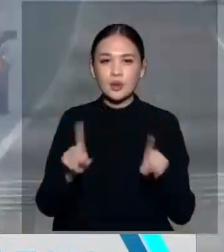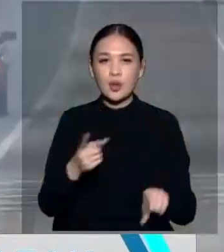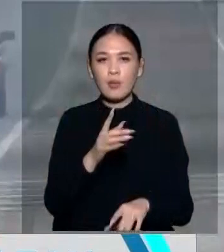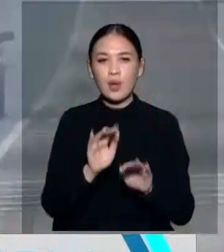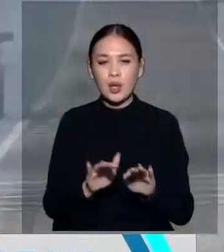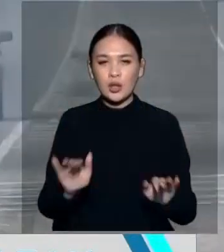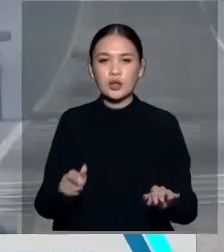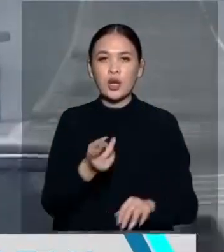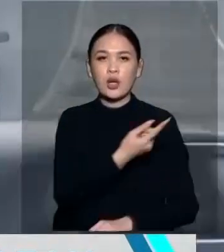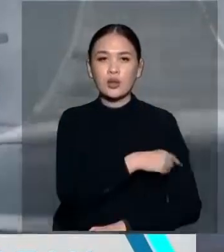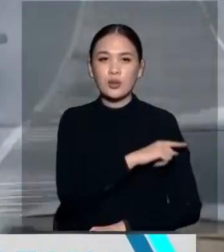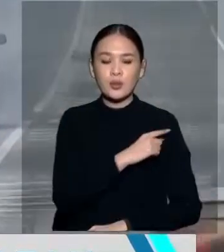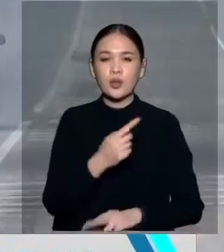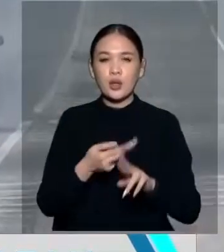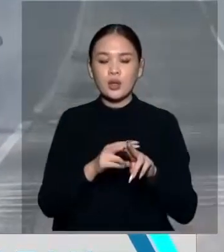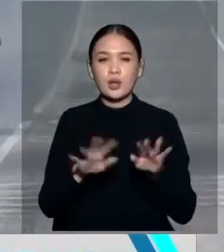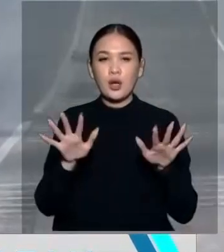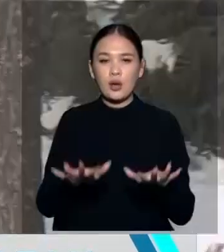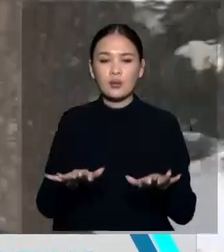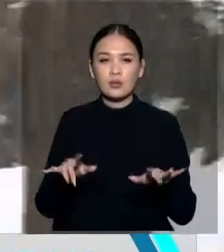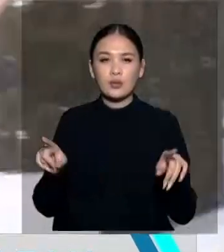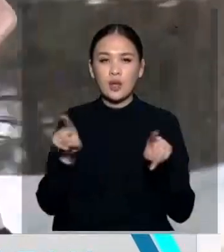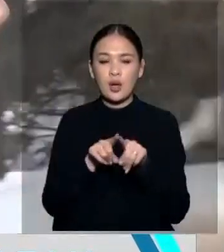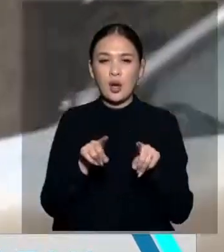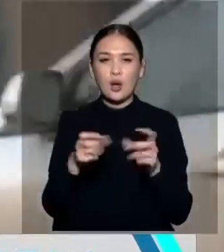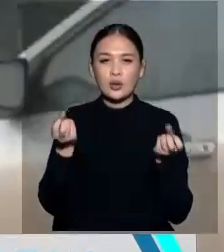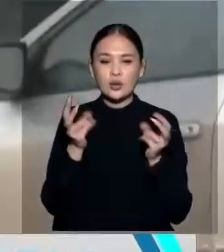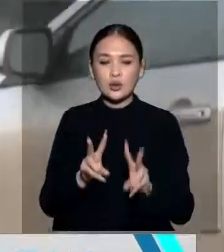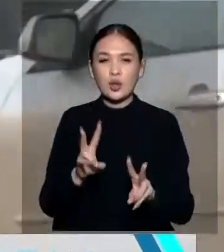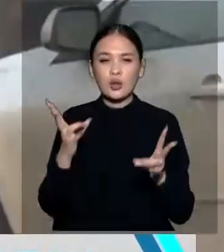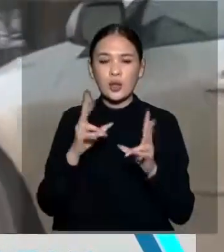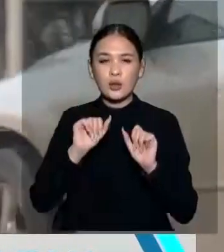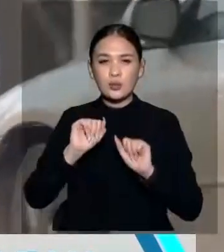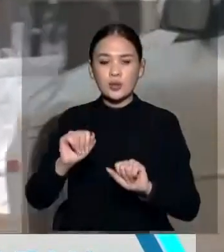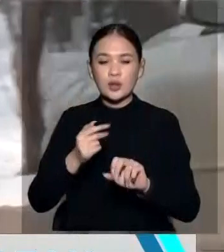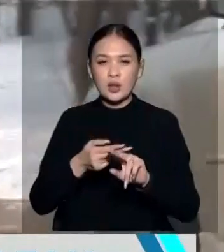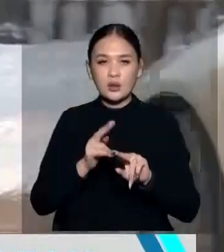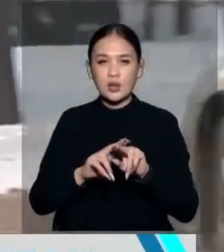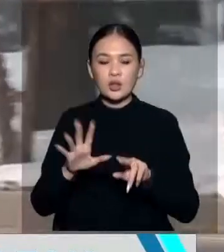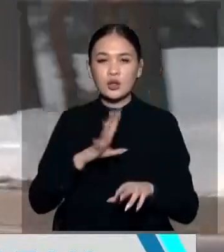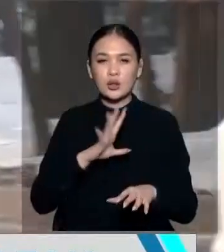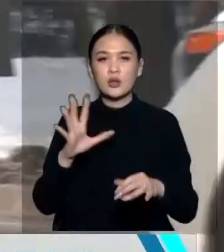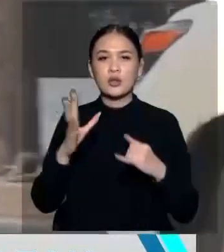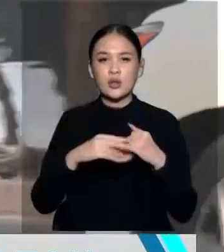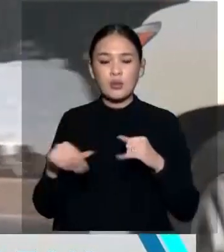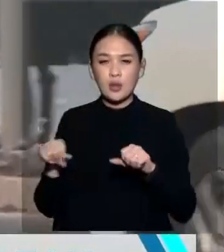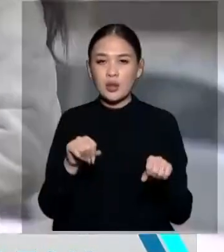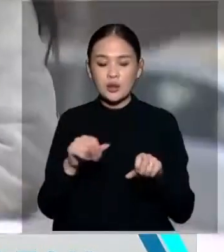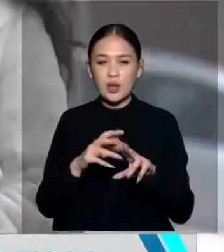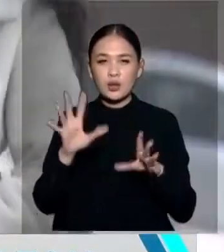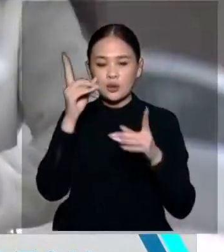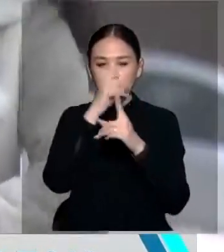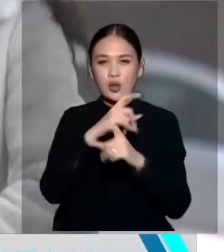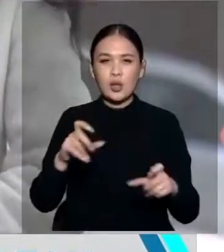балабақша, аурухана, емхана секілді әлеуметтік нысандардың қауіпсіздігі күшейтілген. Сондай-ақ жер сілкінісін алдын ала